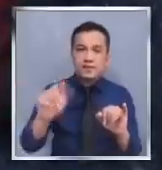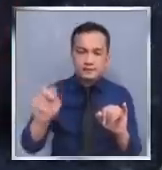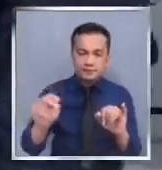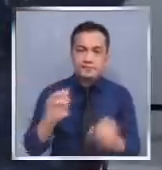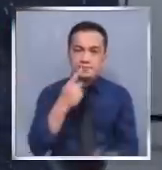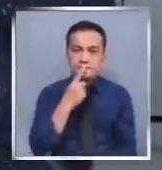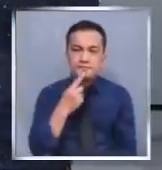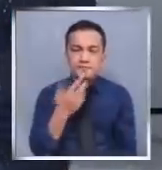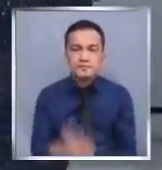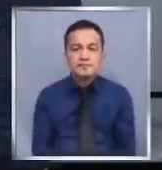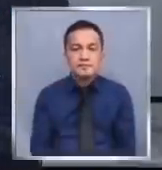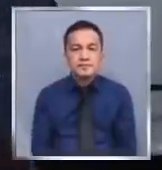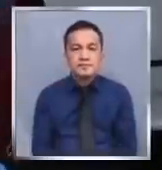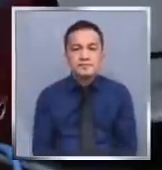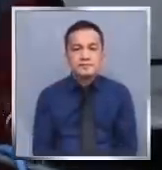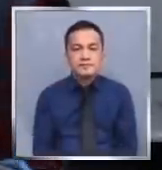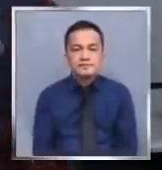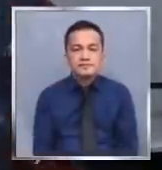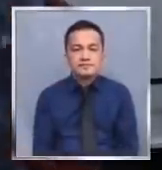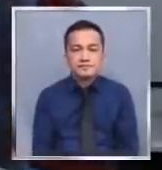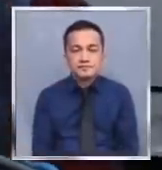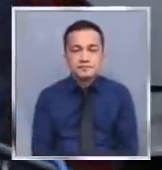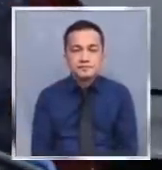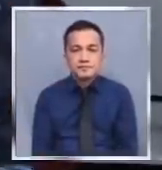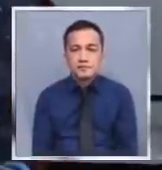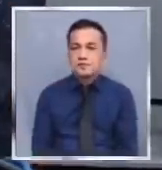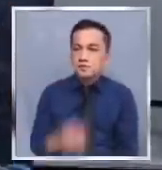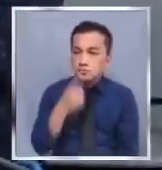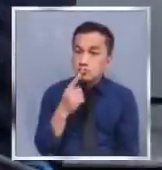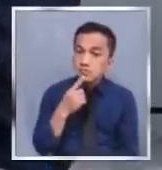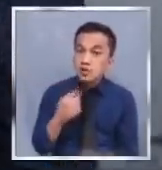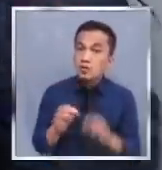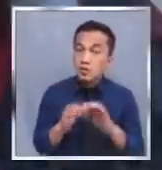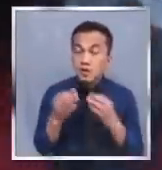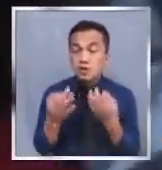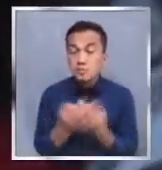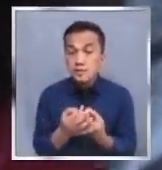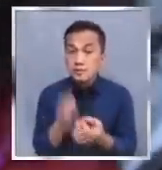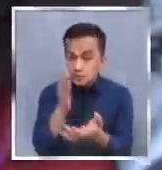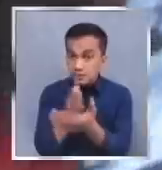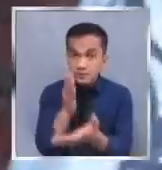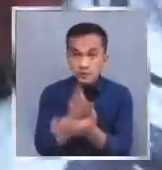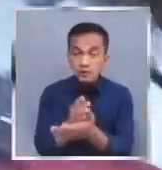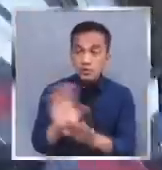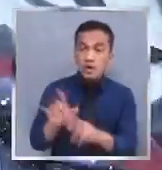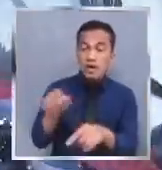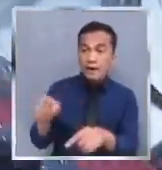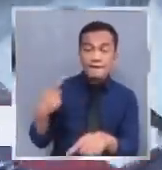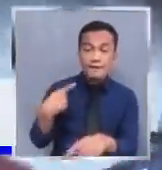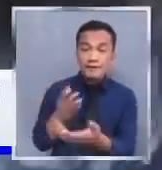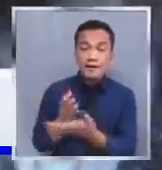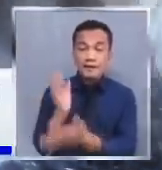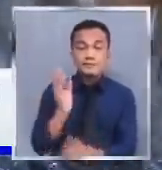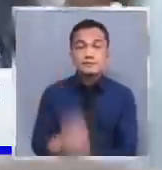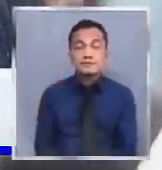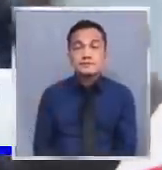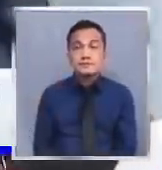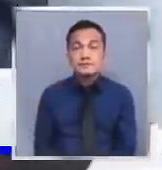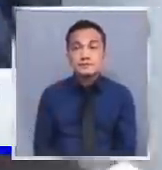Puwersa, sige po, ma'am. Sige po. Can you let me? Can you stop that? You don't have the right to... Babae, force multiplier. Papunta